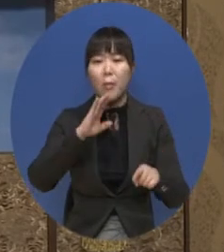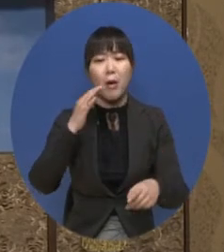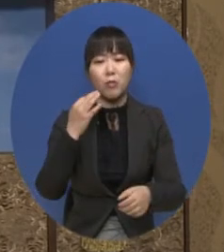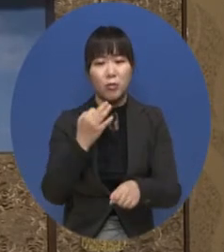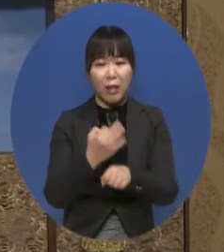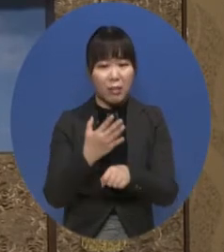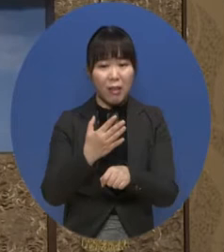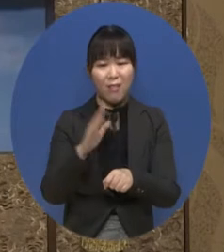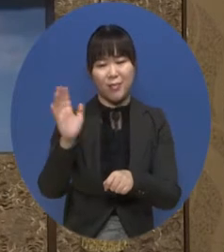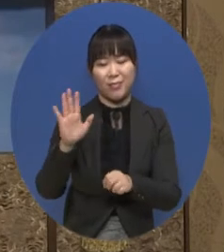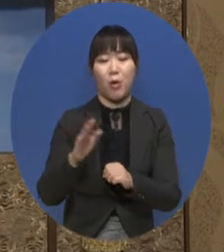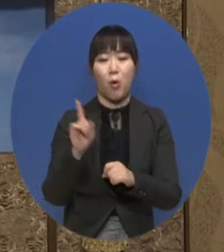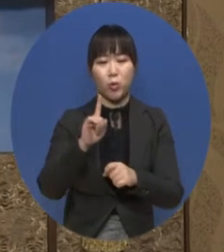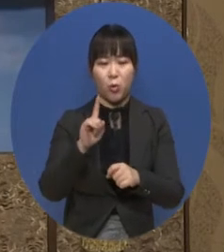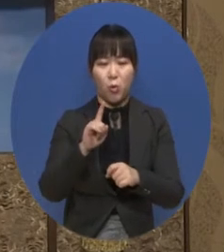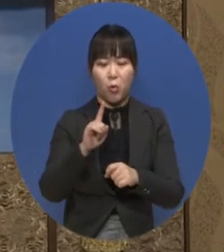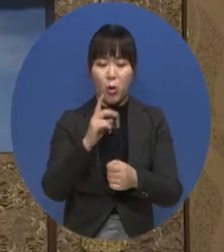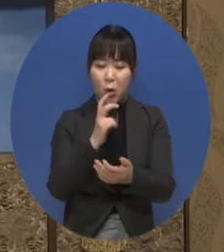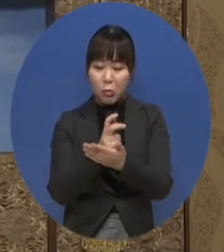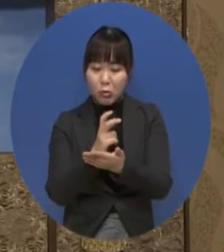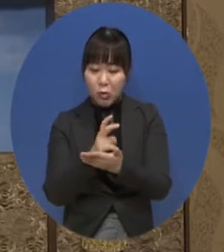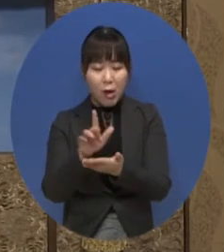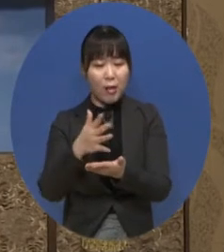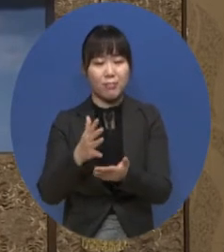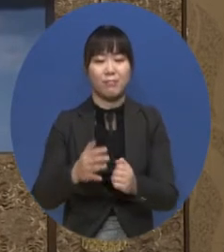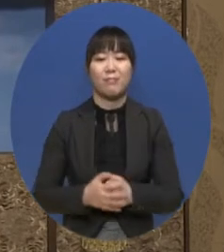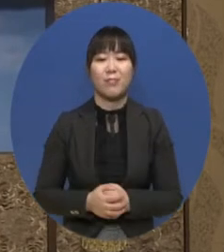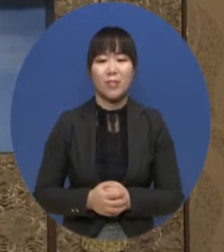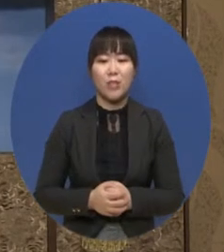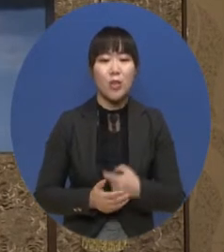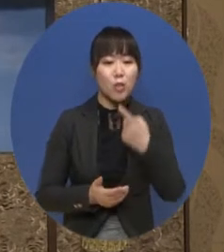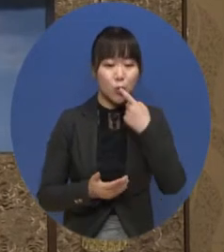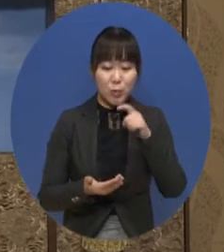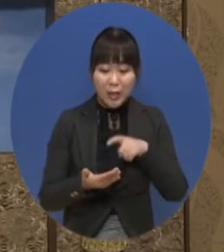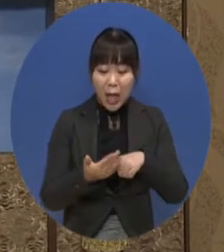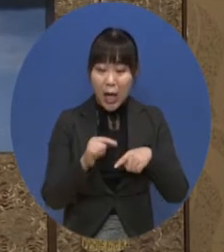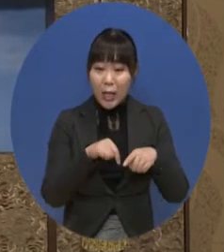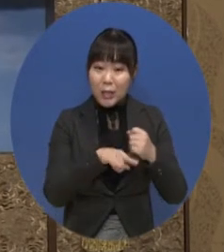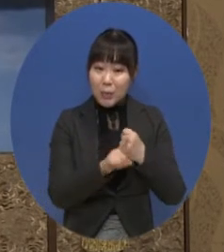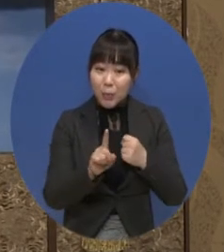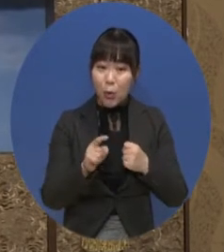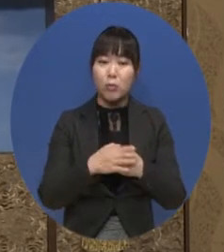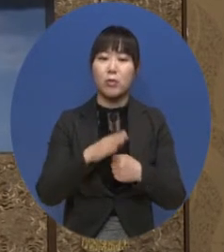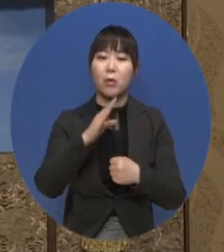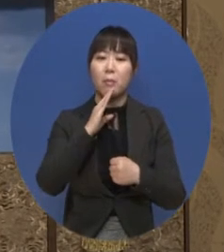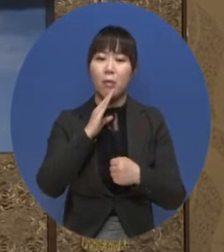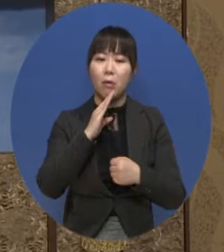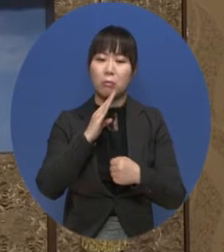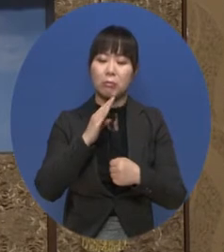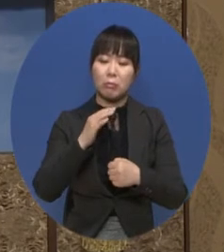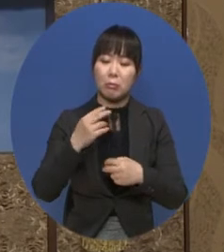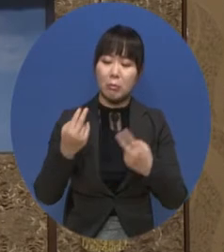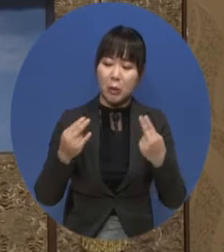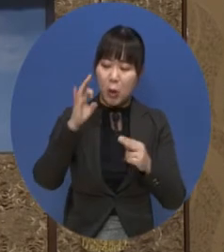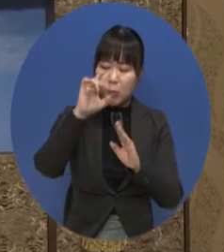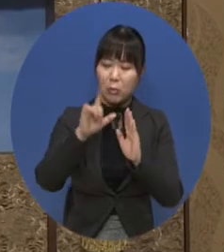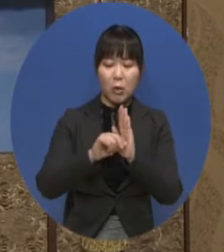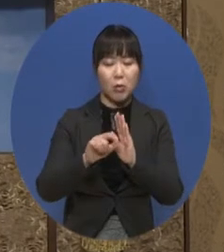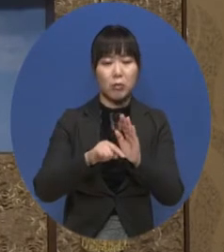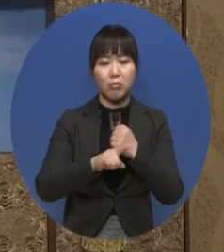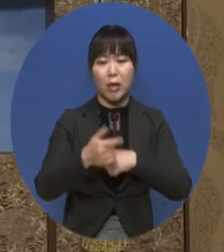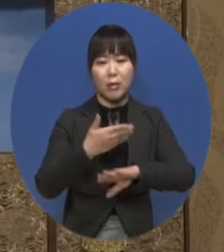일은 아니에요. 뭔가 규칙이 있진 않고 네. 왜냐하면 쉽다라는 의미는 굉장히 상대적이고 주관적일 수 있기 때문에